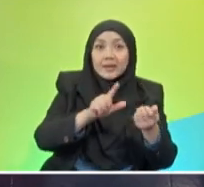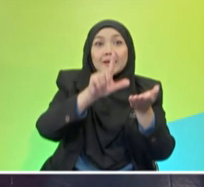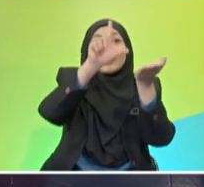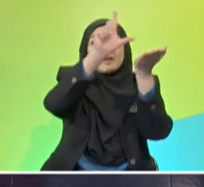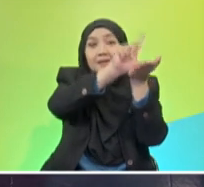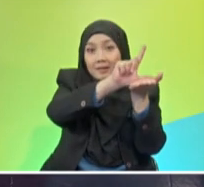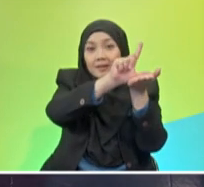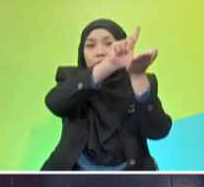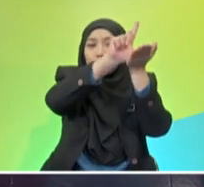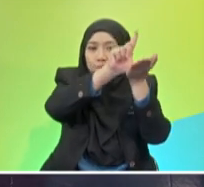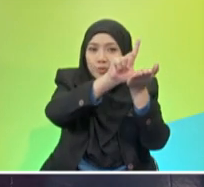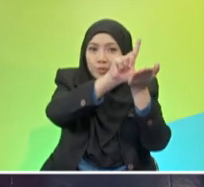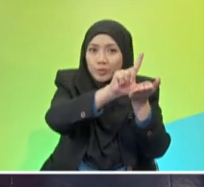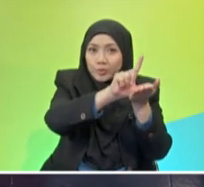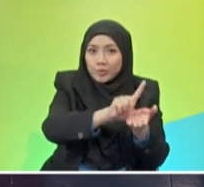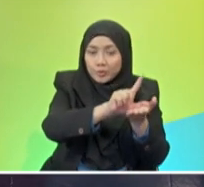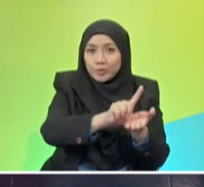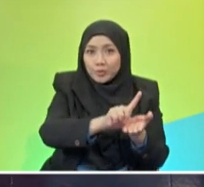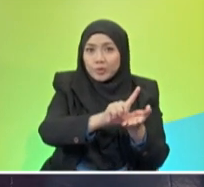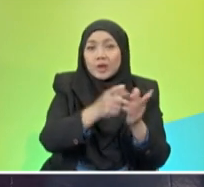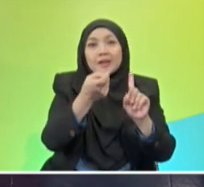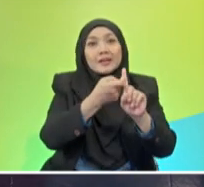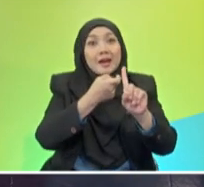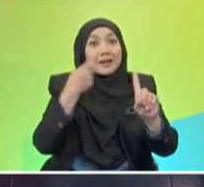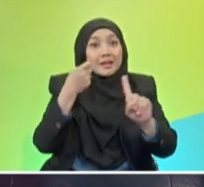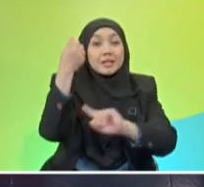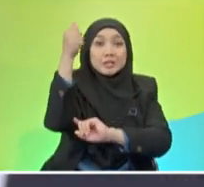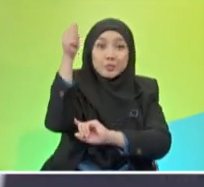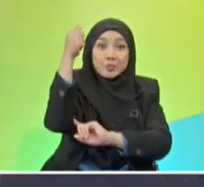ke bawah. Jadi, Ifah turun dari